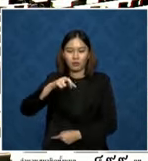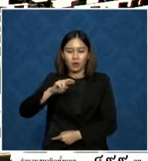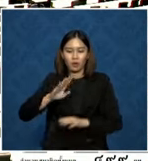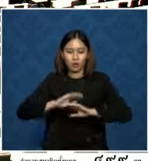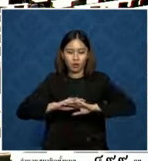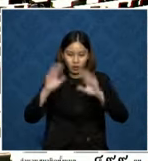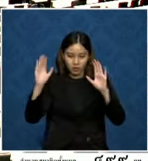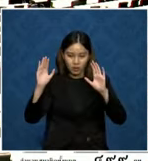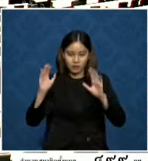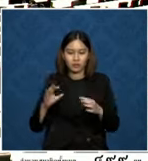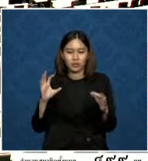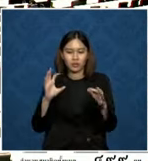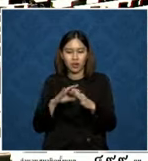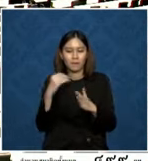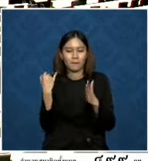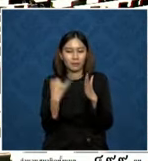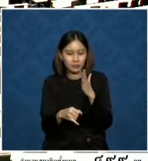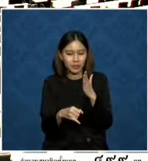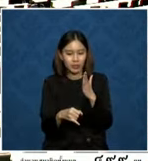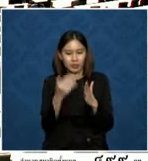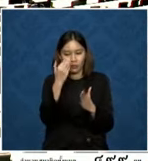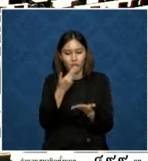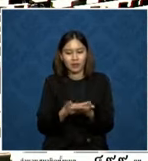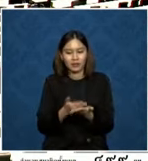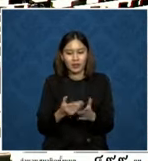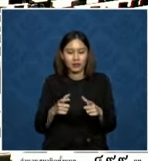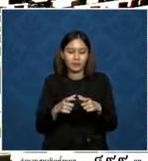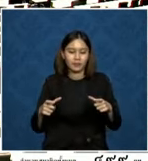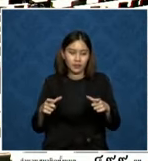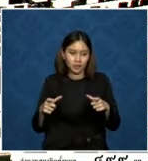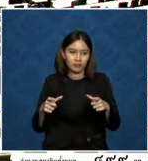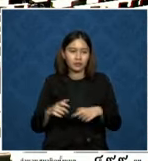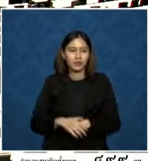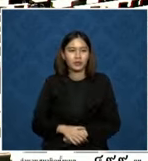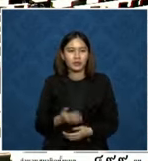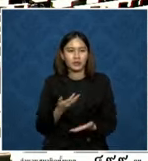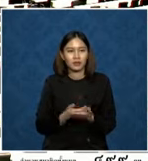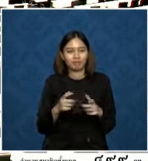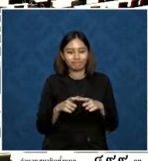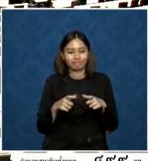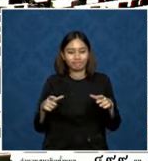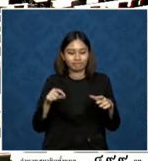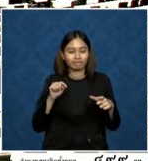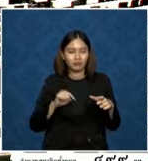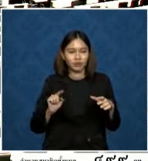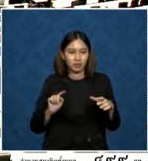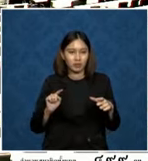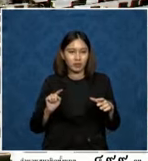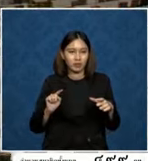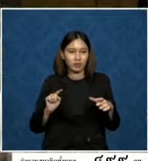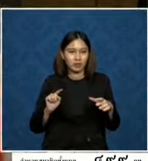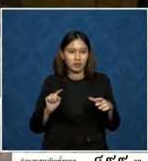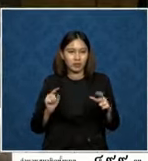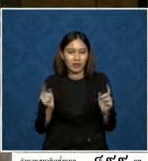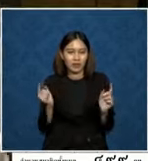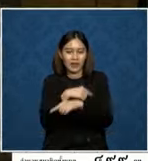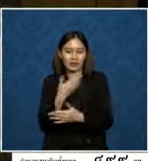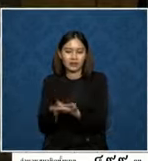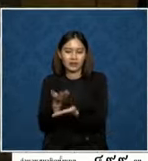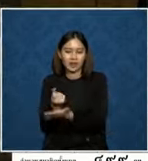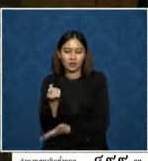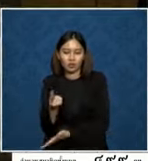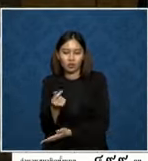เลิกพระราชบัญญัติว่าด้วยความผิดอันเกิดจากการใช้เช็คท่านประธานครับเช็คเป็นตราสารที่ใช้แทนเงินนะครับใน